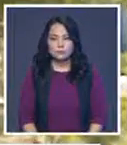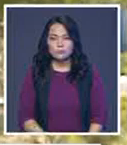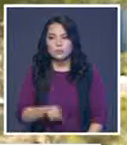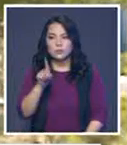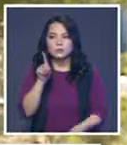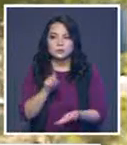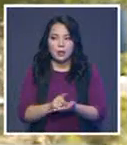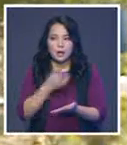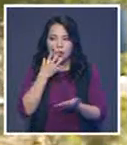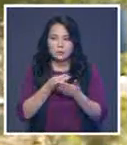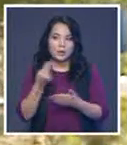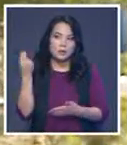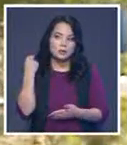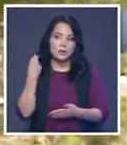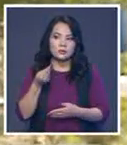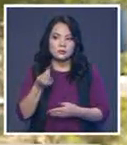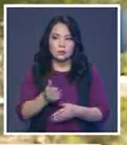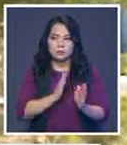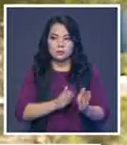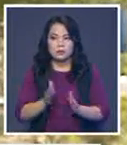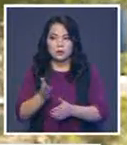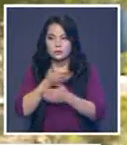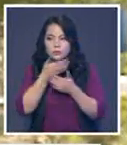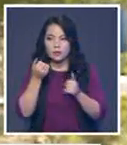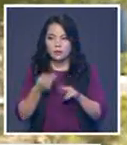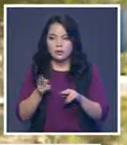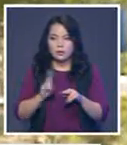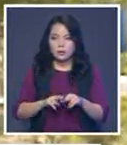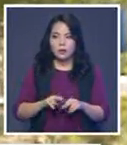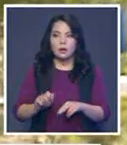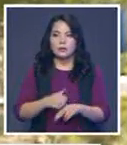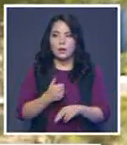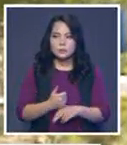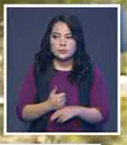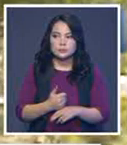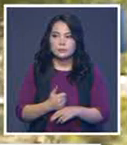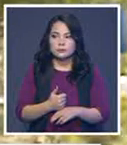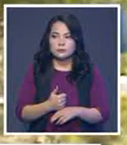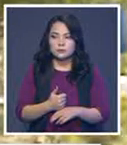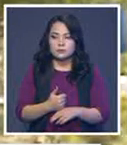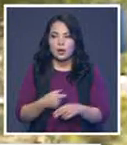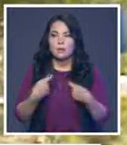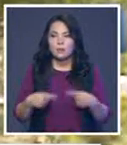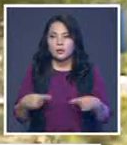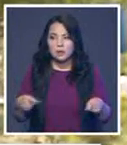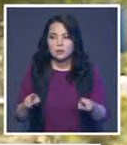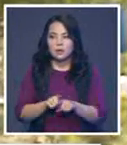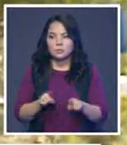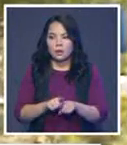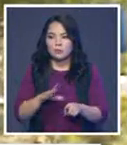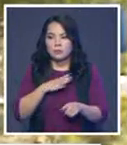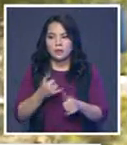борышкерлер өзінің қарызын өтемейді. Сол себептен бұларды жаңағыдай әкімшілік және басқа да қылмыстық